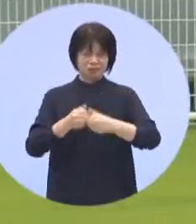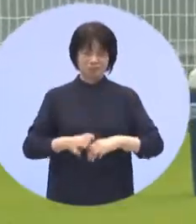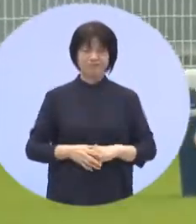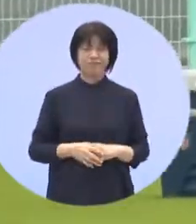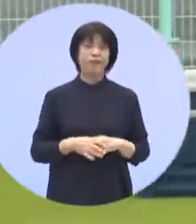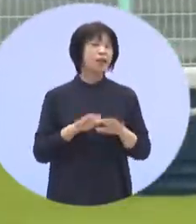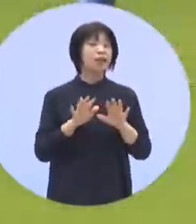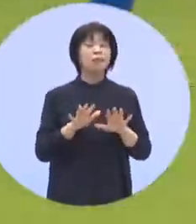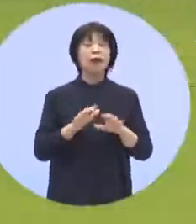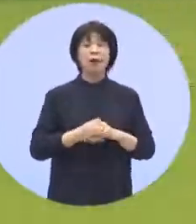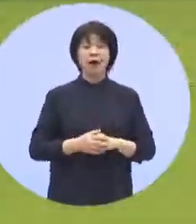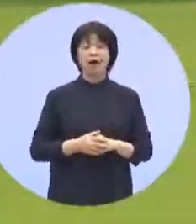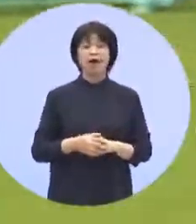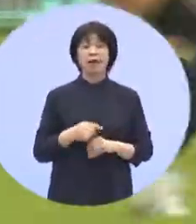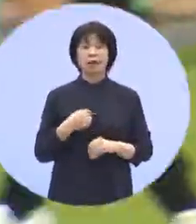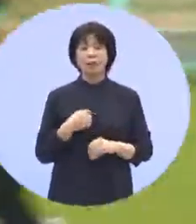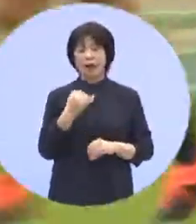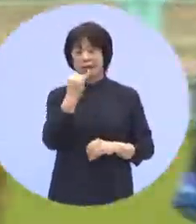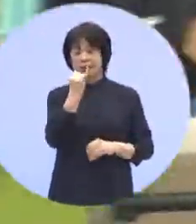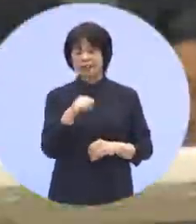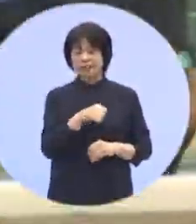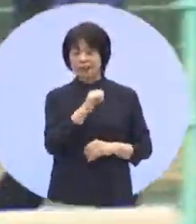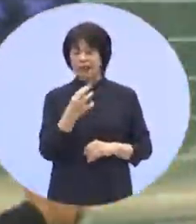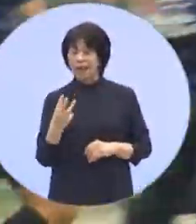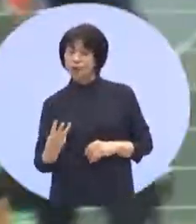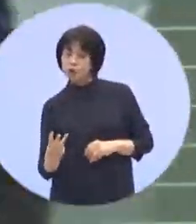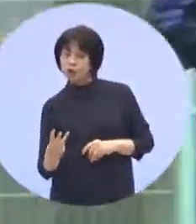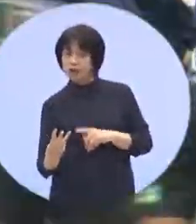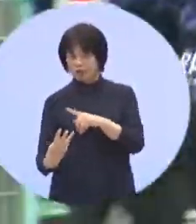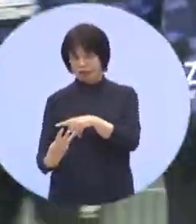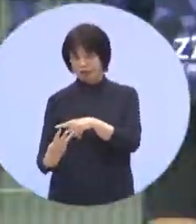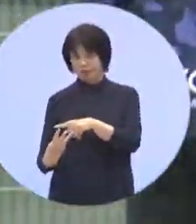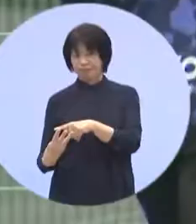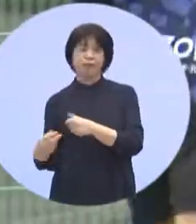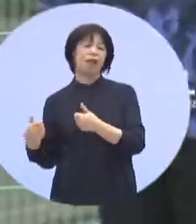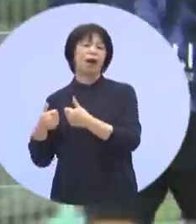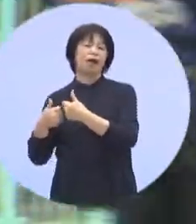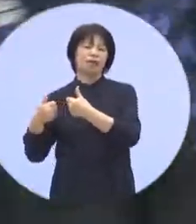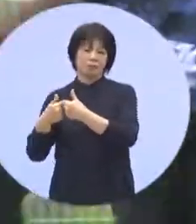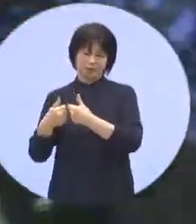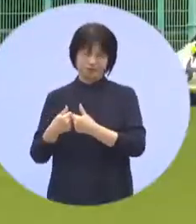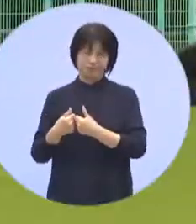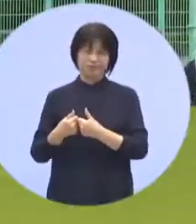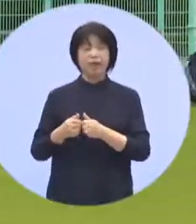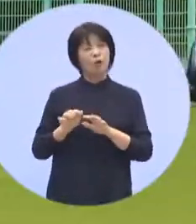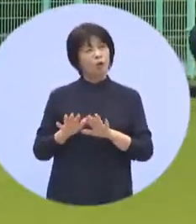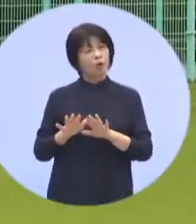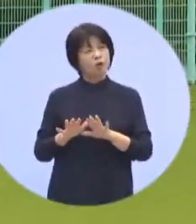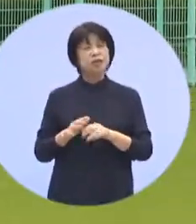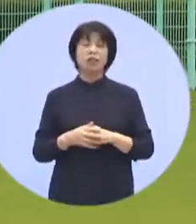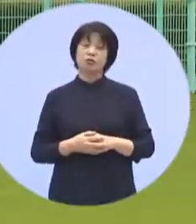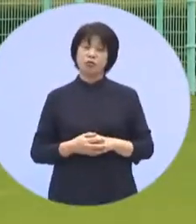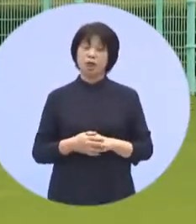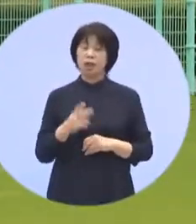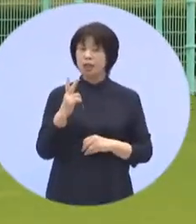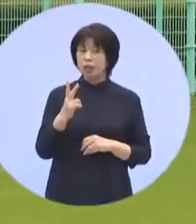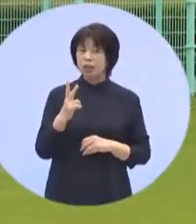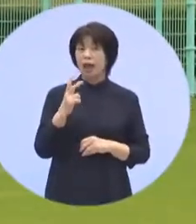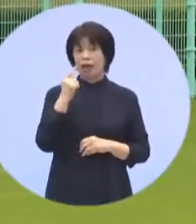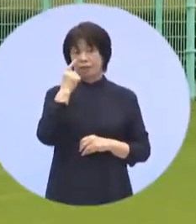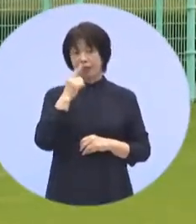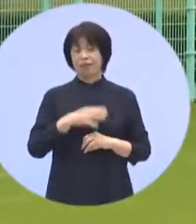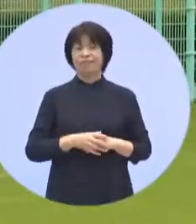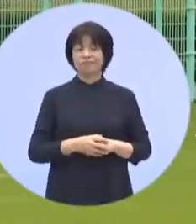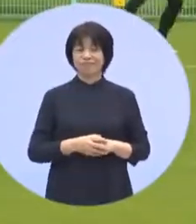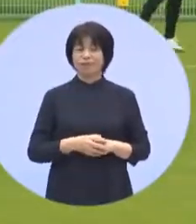の、J3 で戦っているんですけど、まあ、今シーズン2シーズン目になるんですけど、 J3 が今